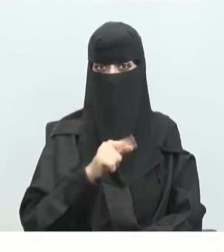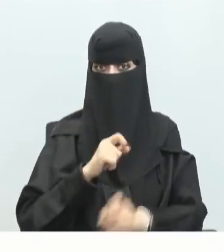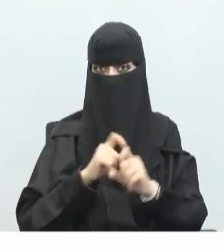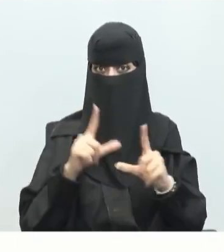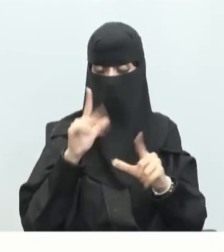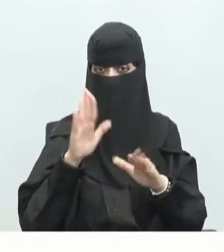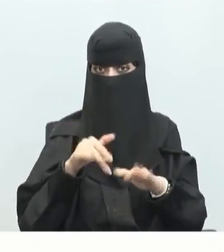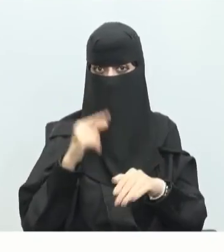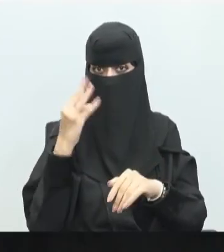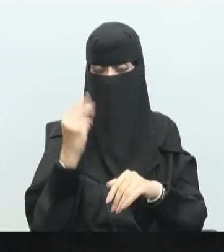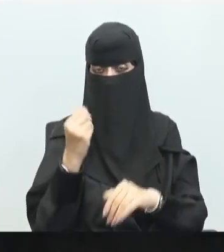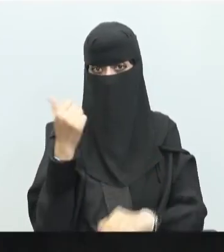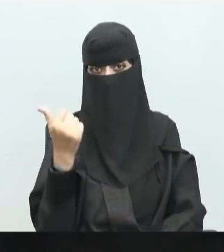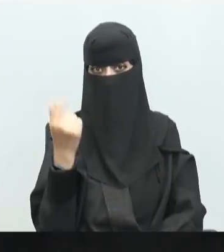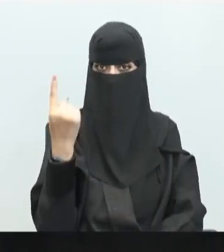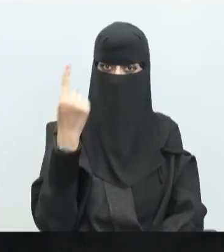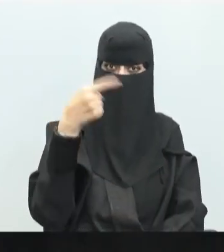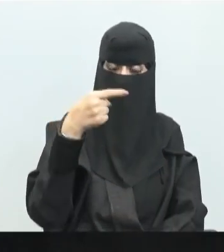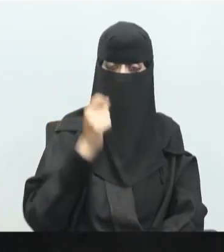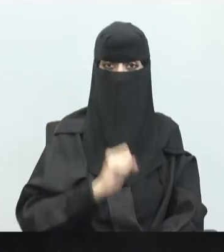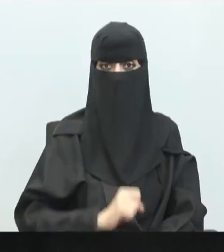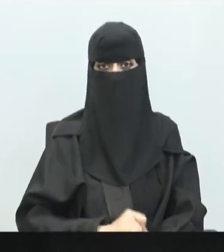اذا نكتب سته بالاول